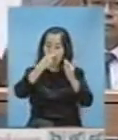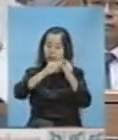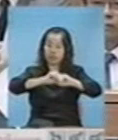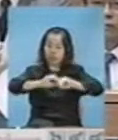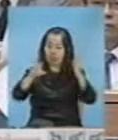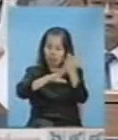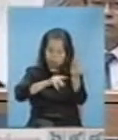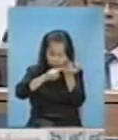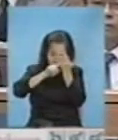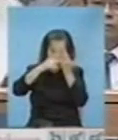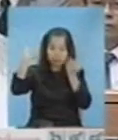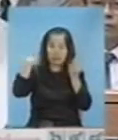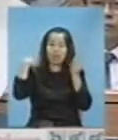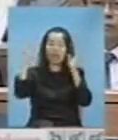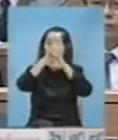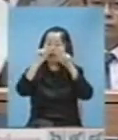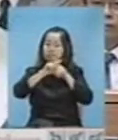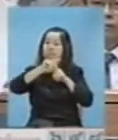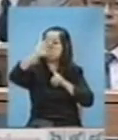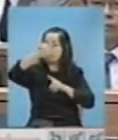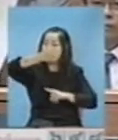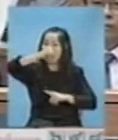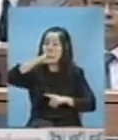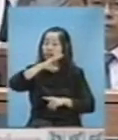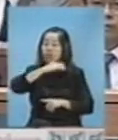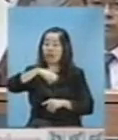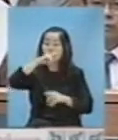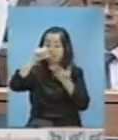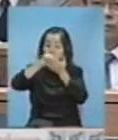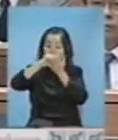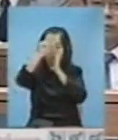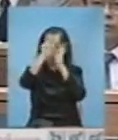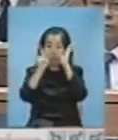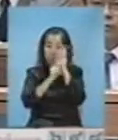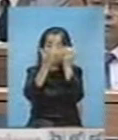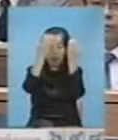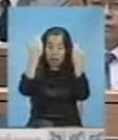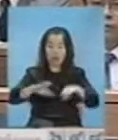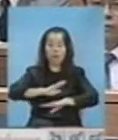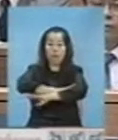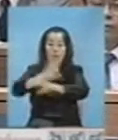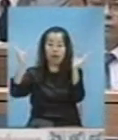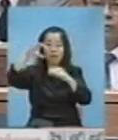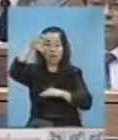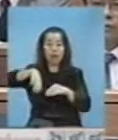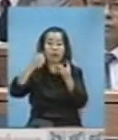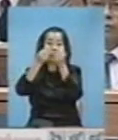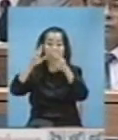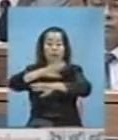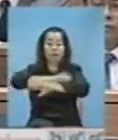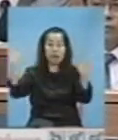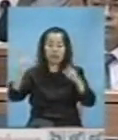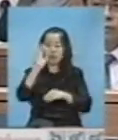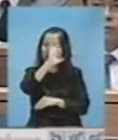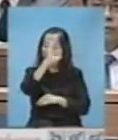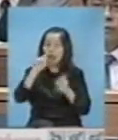ที่สอว่าเป็นไปได้ที่หากมีการแก้ไขรัฐธรรมนูญท่านจะยกเลิกองค์กรอิสระซึ่งเป็นกลไกสำคัญ